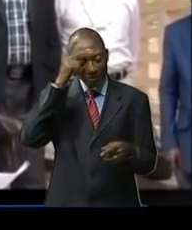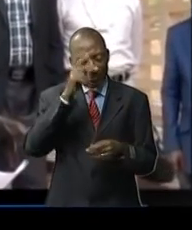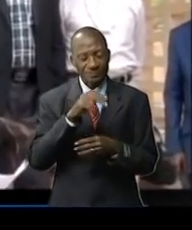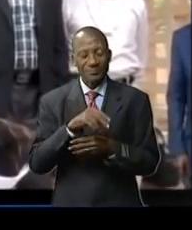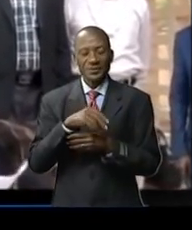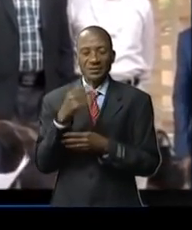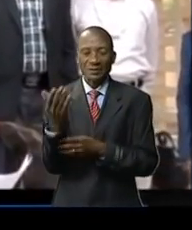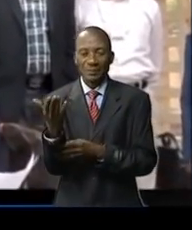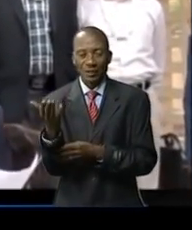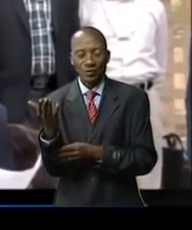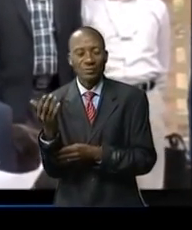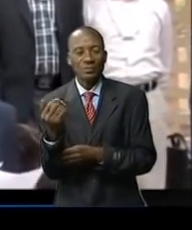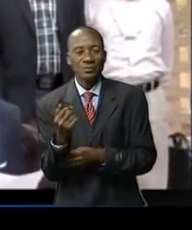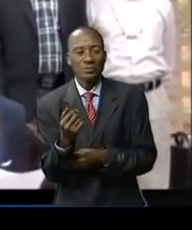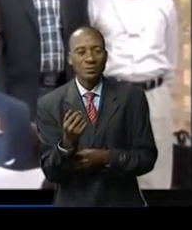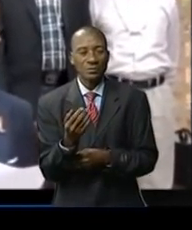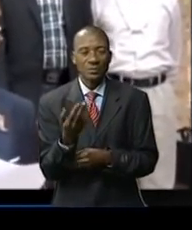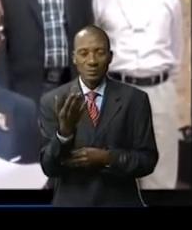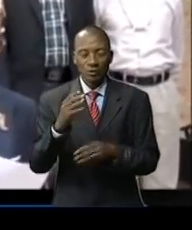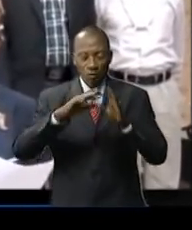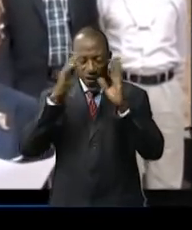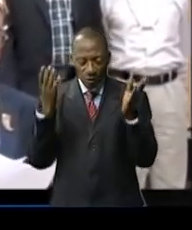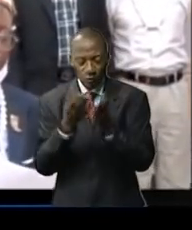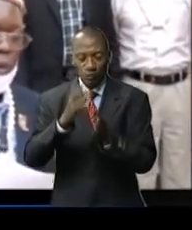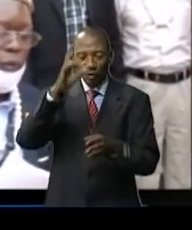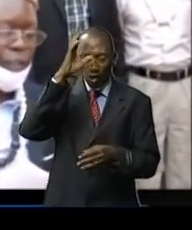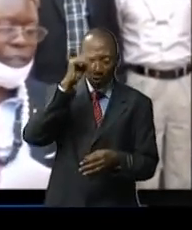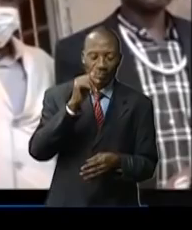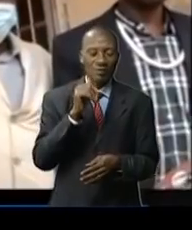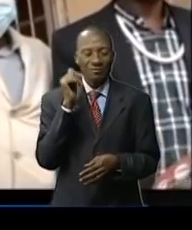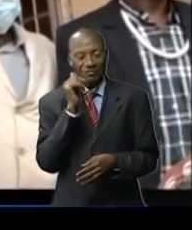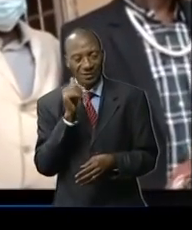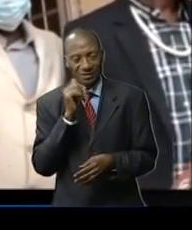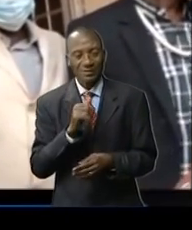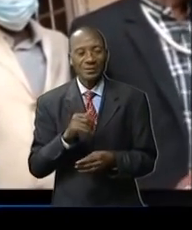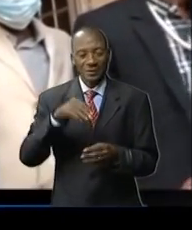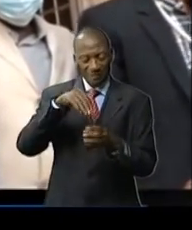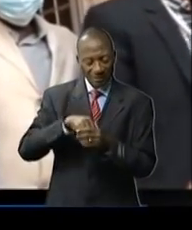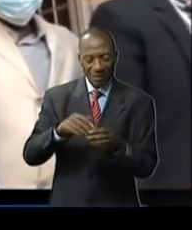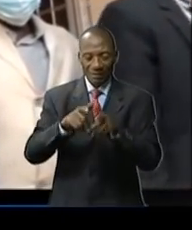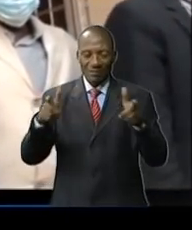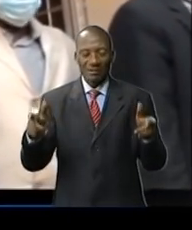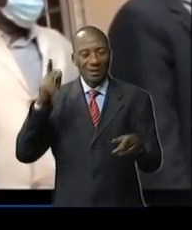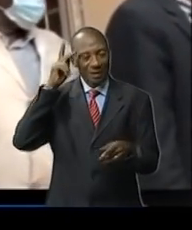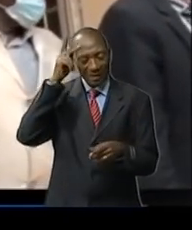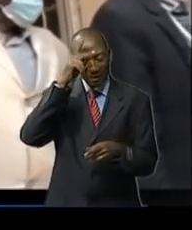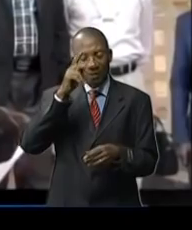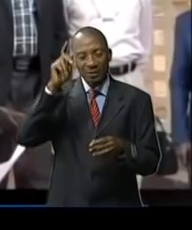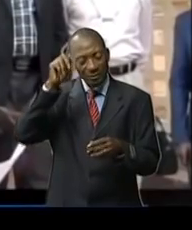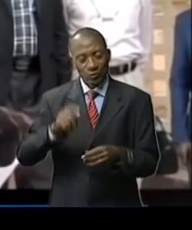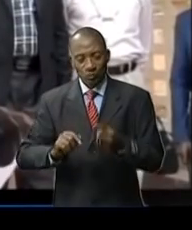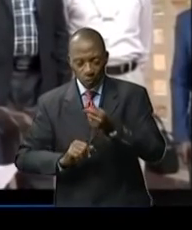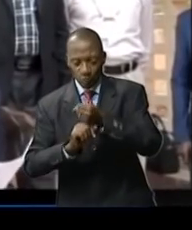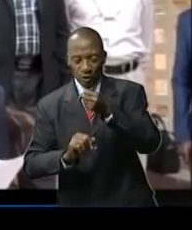à toutes nos filles et tous nos fils de l'espace Grand Katanga de l'accompagner durant